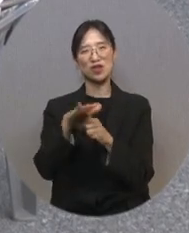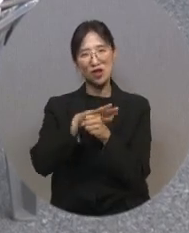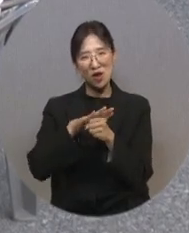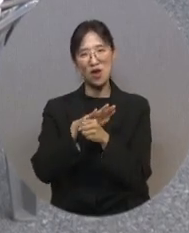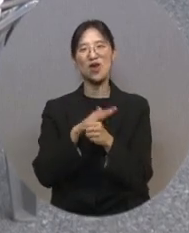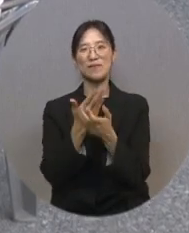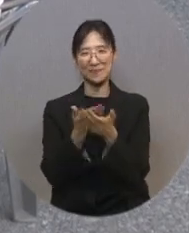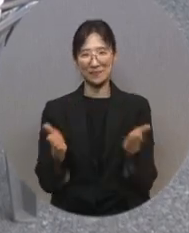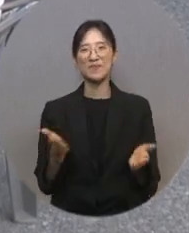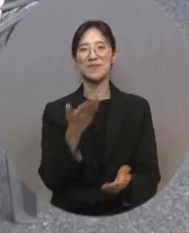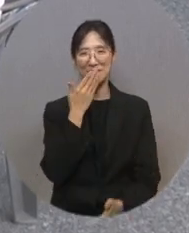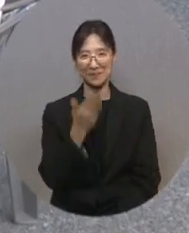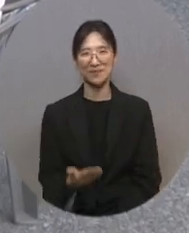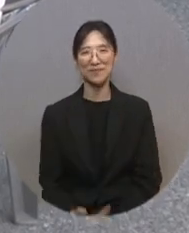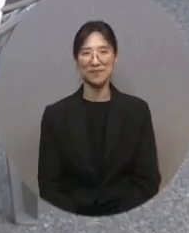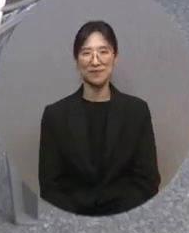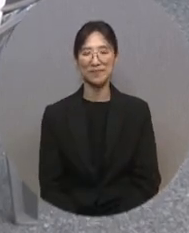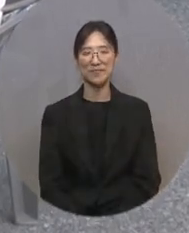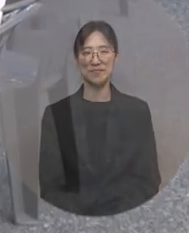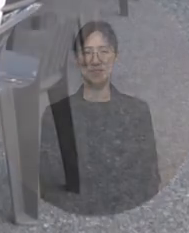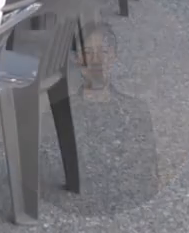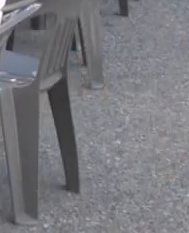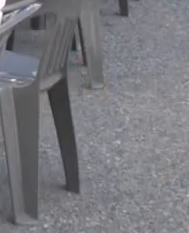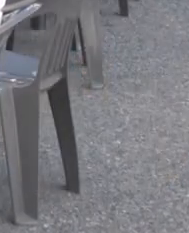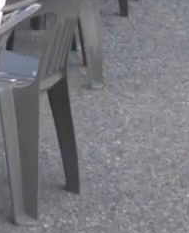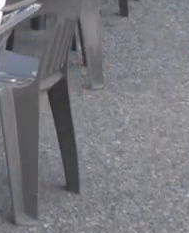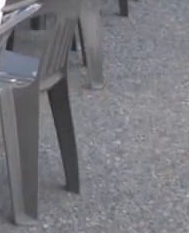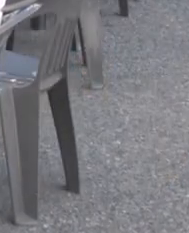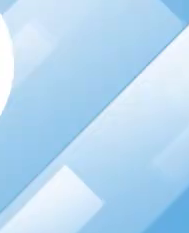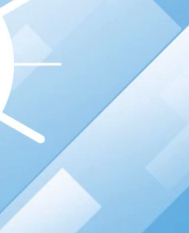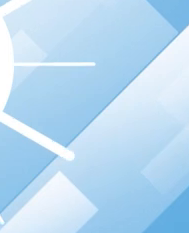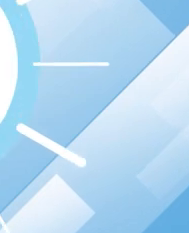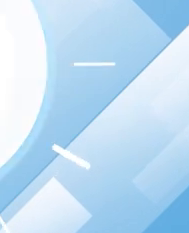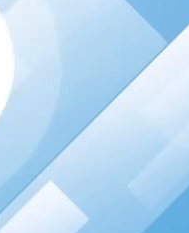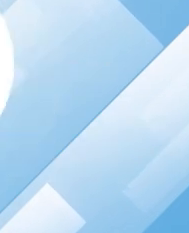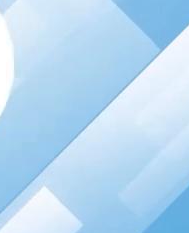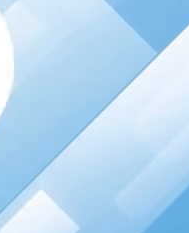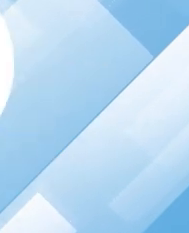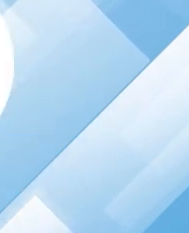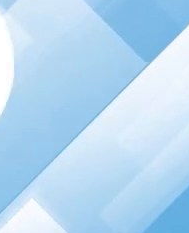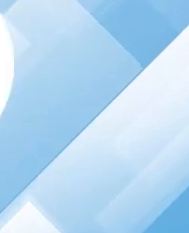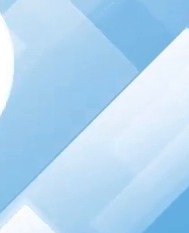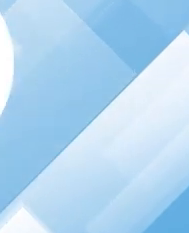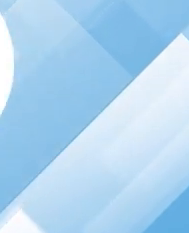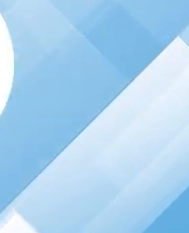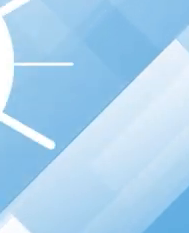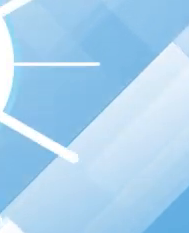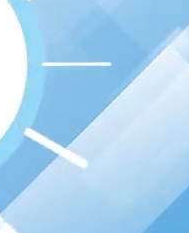있었습니다. 복지TV 뉴스 김민재입니다.